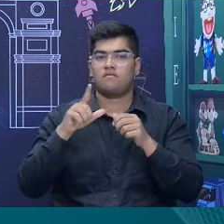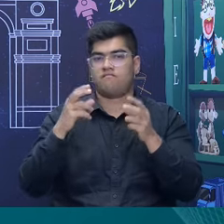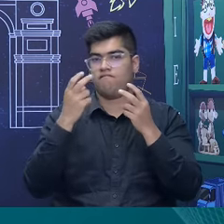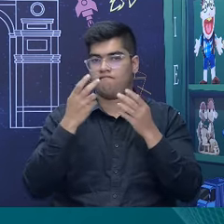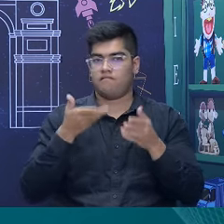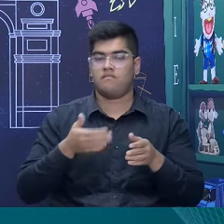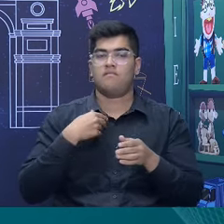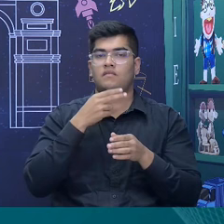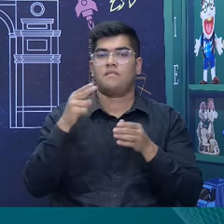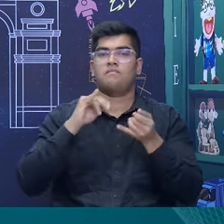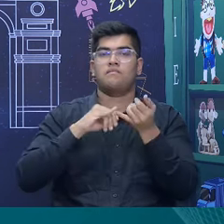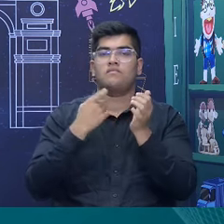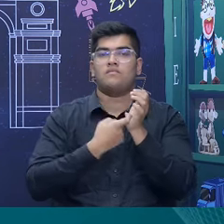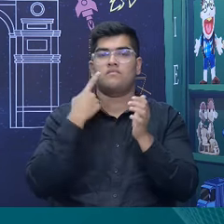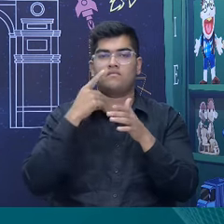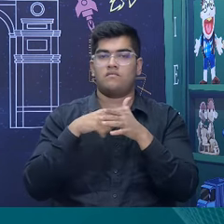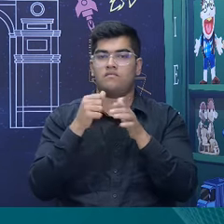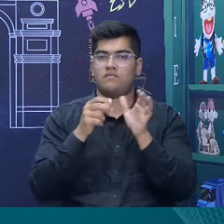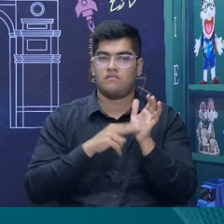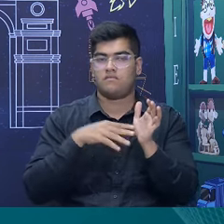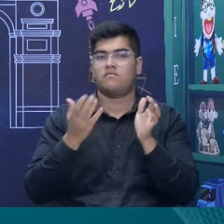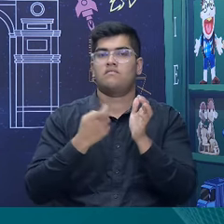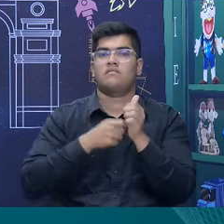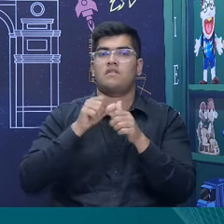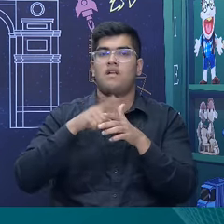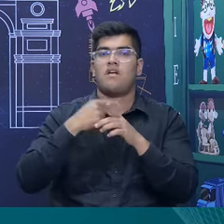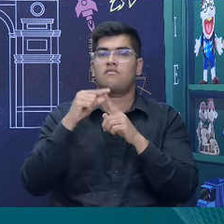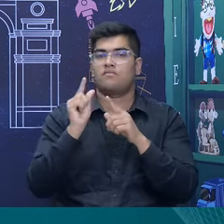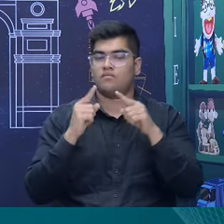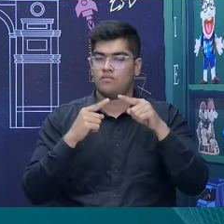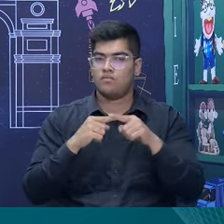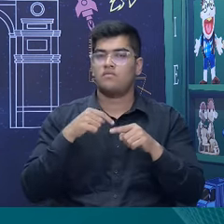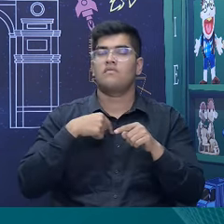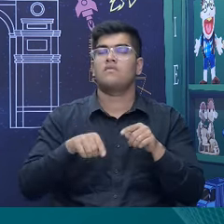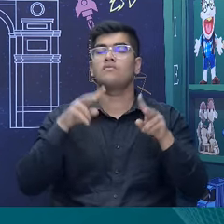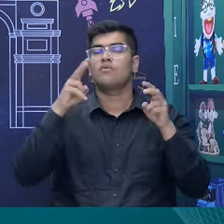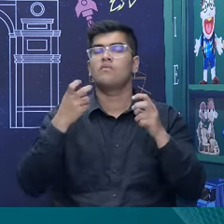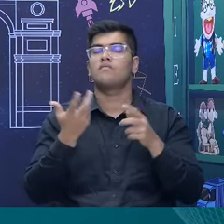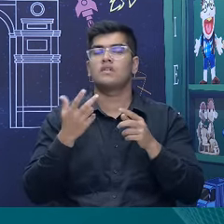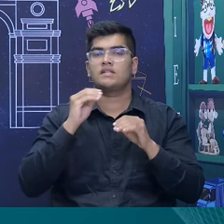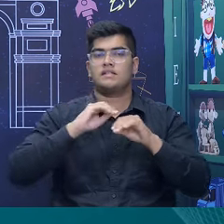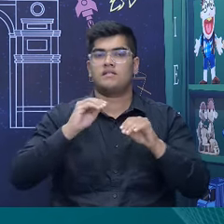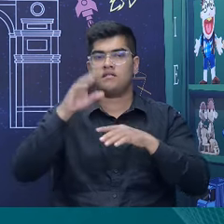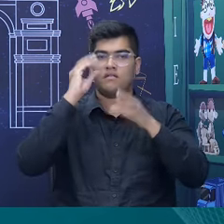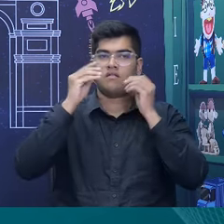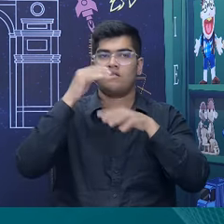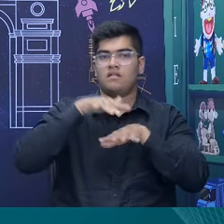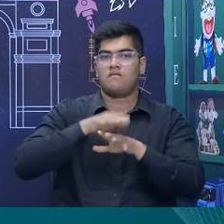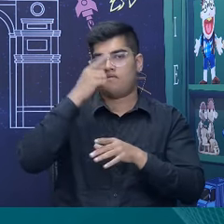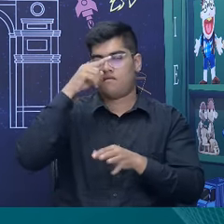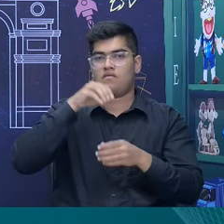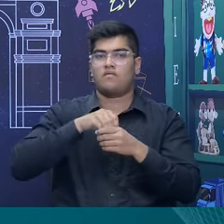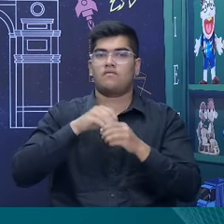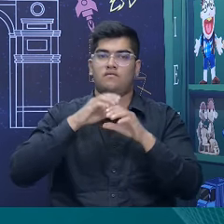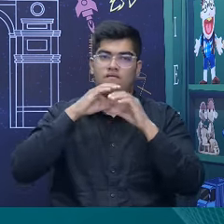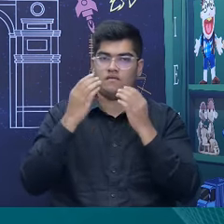मैं सृजन राजपूत आपके साथ इस सत्र में रहूंगी यह सत्र है टीचिंग लर्निंग इंटरवेंशन फॉर इंक्लूसिव क्लासरूम आइए